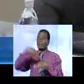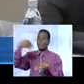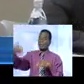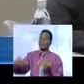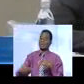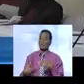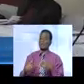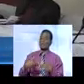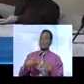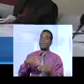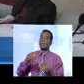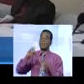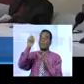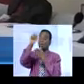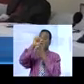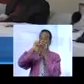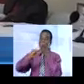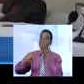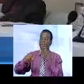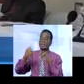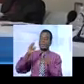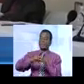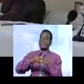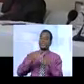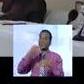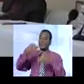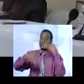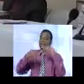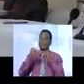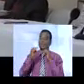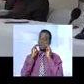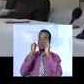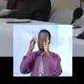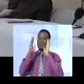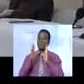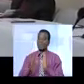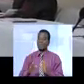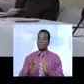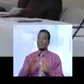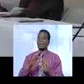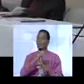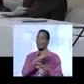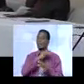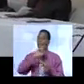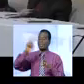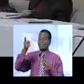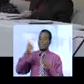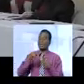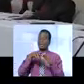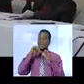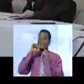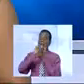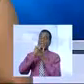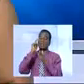la justice ivoirienne. La première a eu lieu en mai 1998.